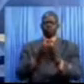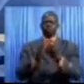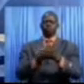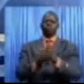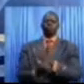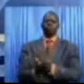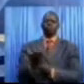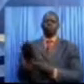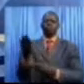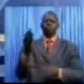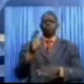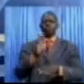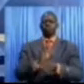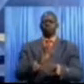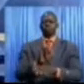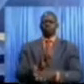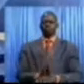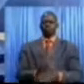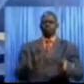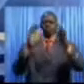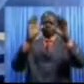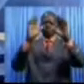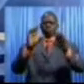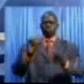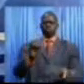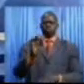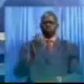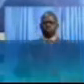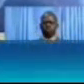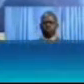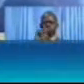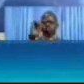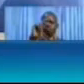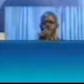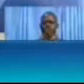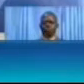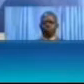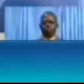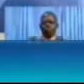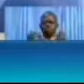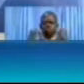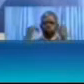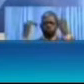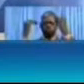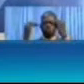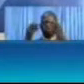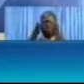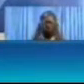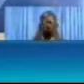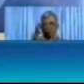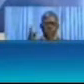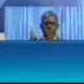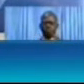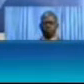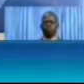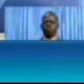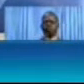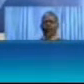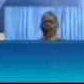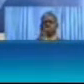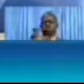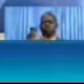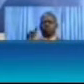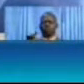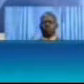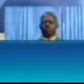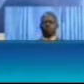capitale ivoirienne. La pluie du 28G crée des inondations à Kounadia, dans la boucle du Mouhoun. Au bilan, 337